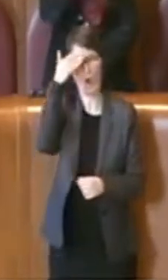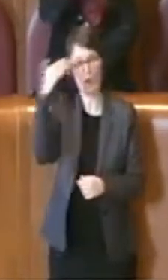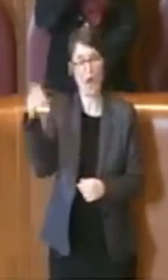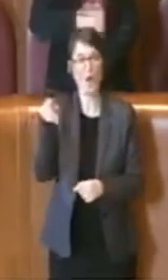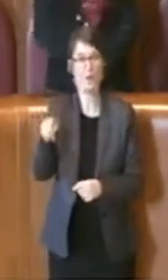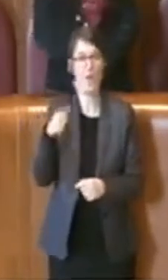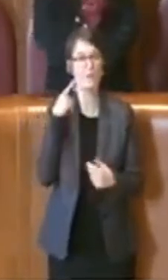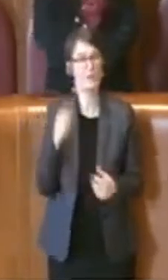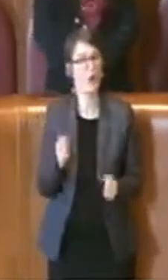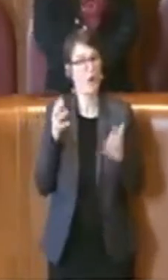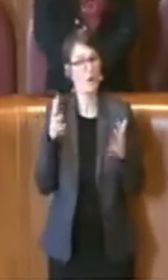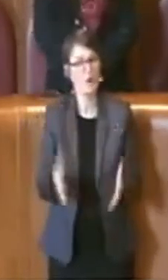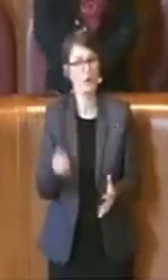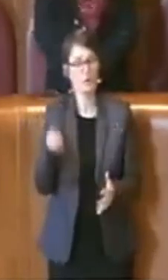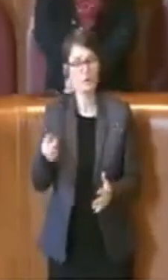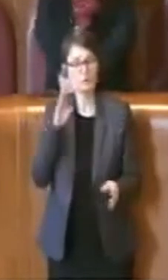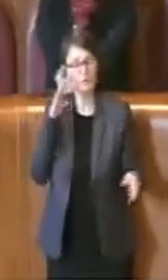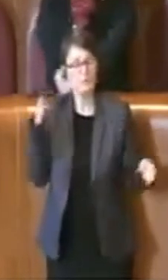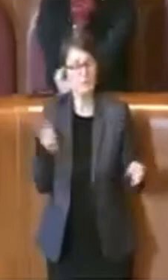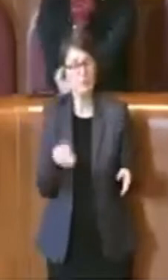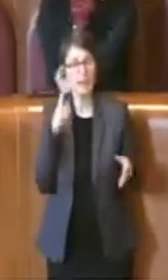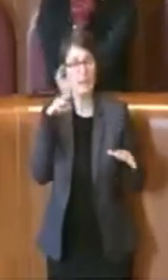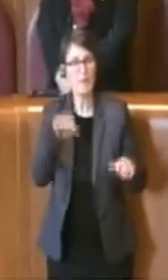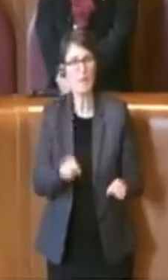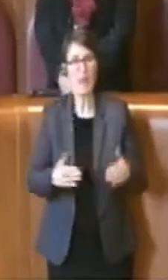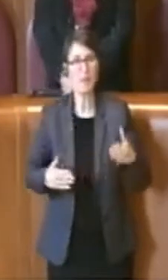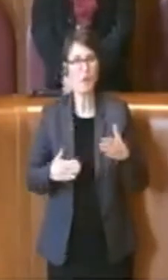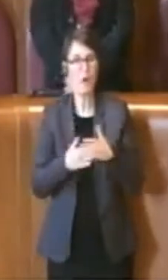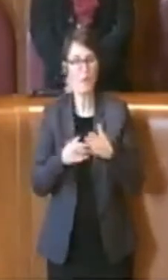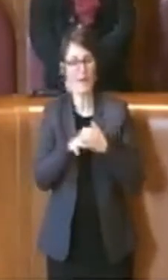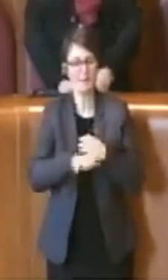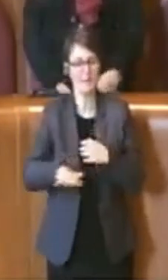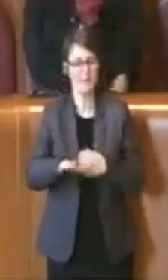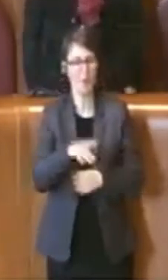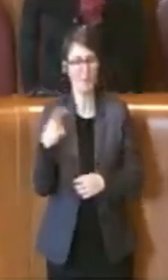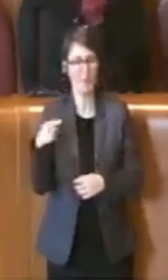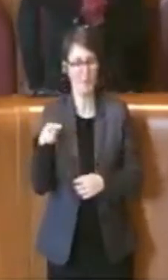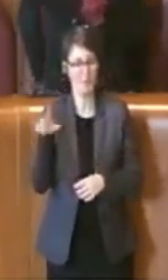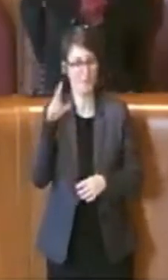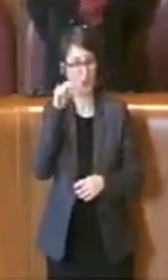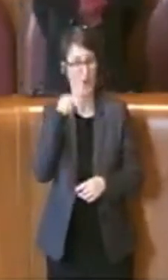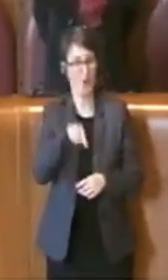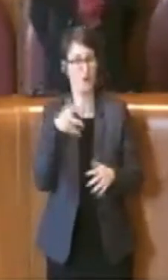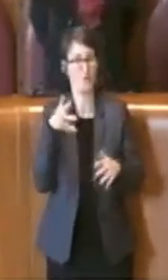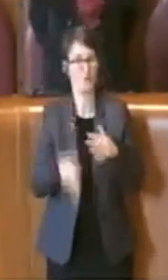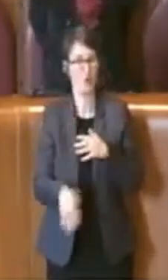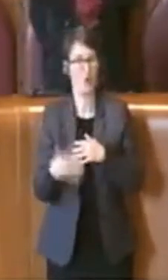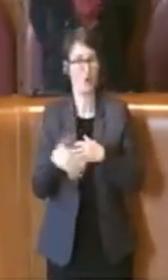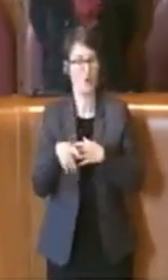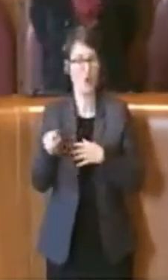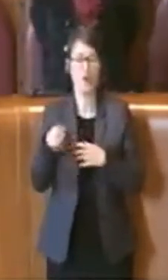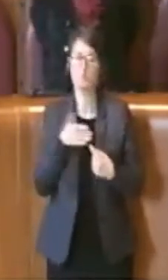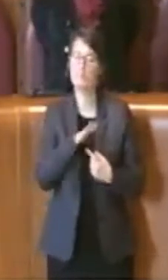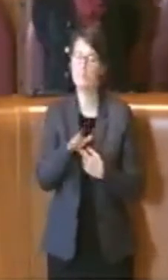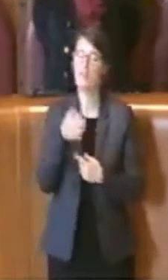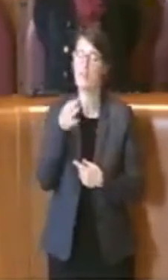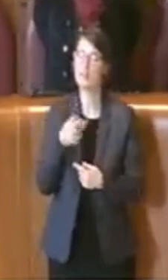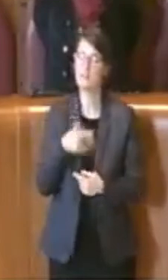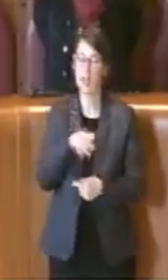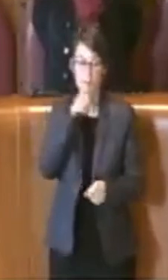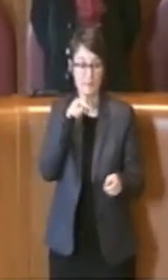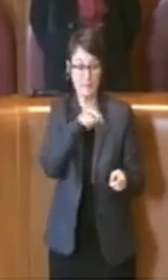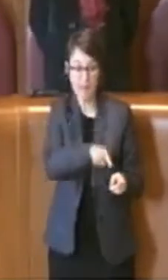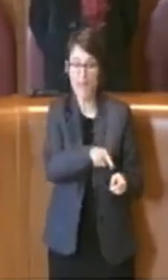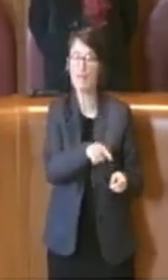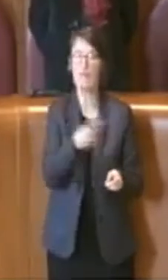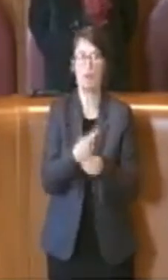realtà del suo territorio che conosceva profondamente, rappresentando necessità e bisogni con fermezza senza mai arrendersi di fronte